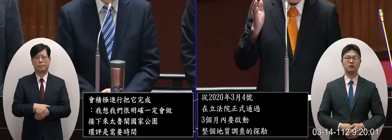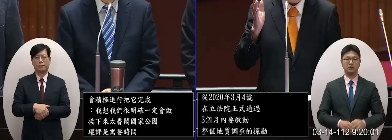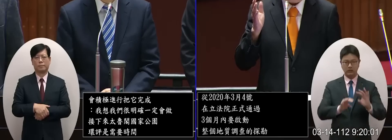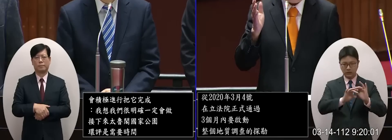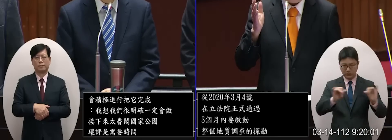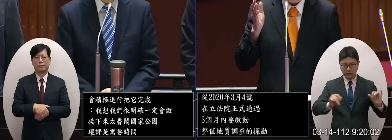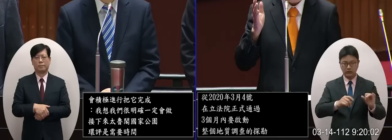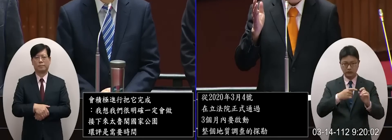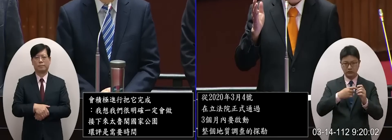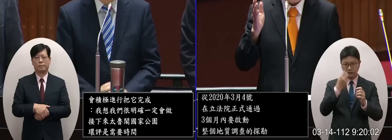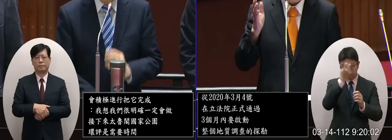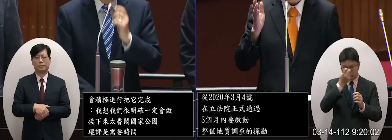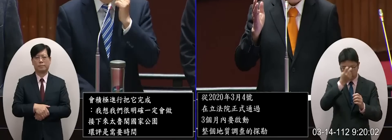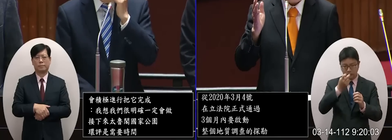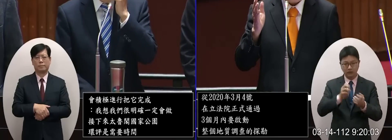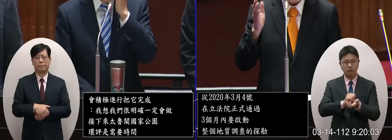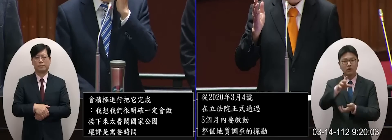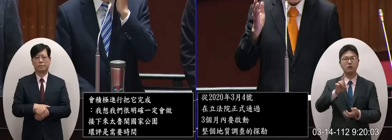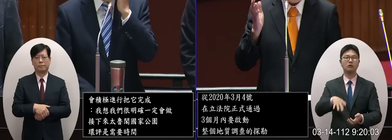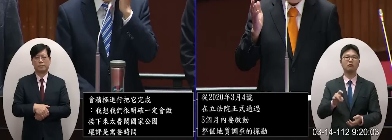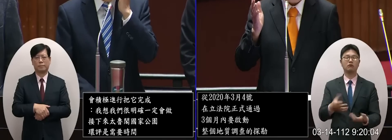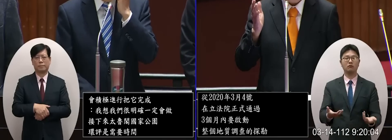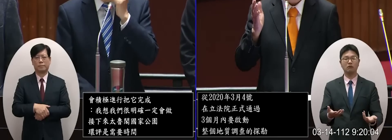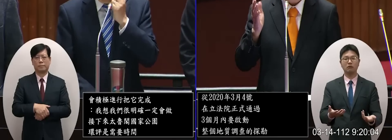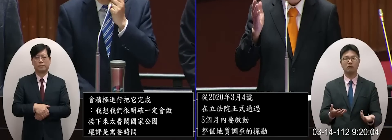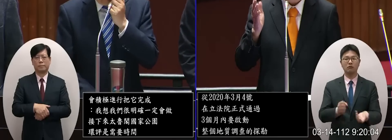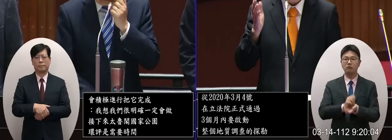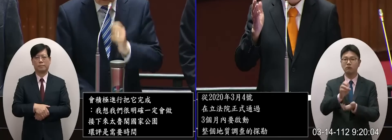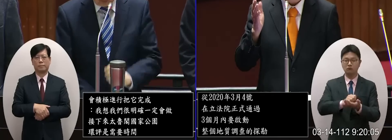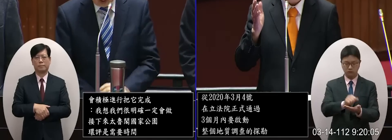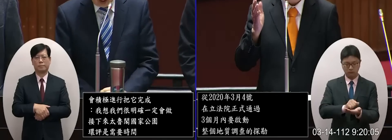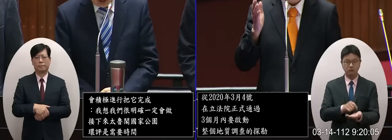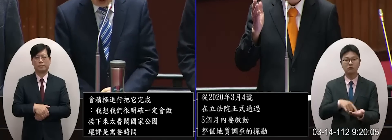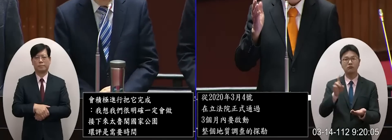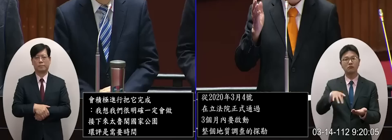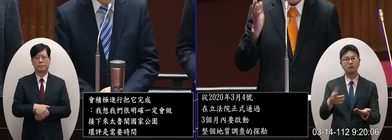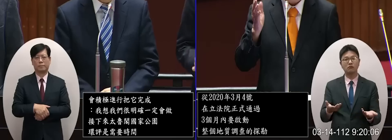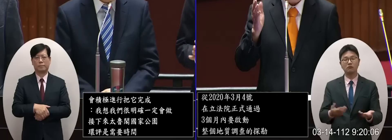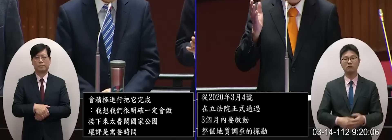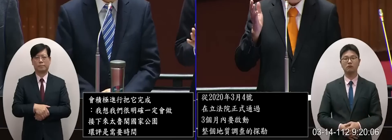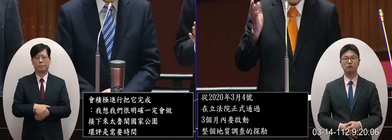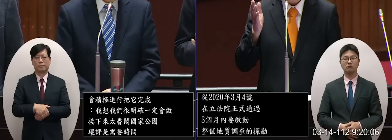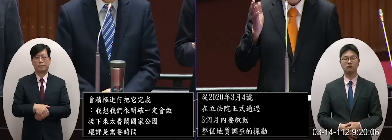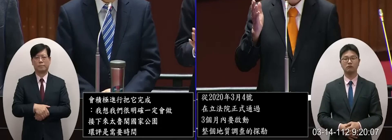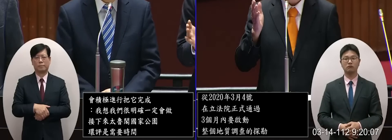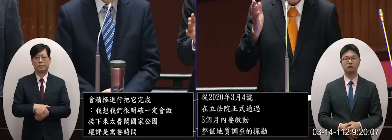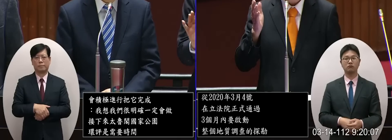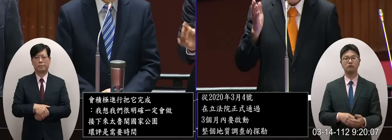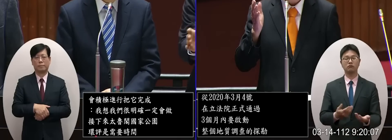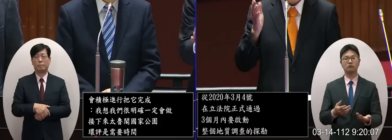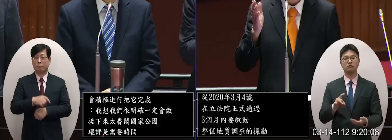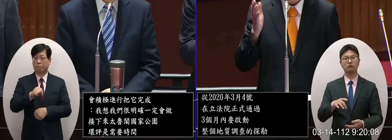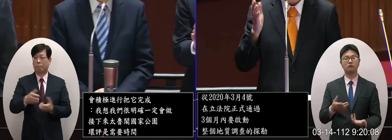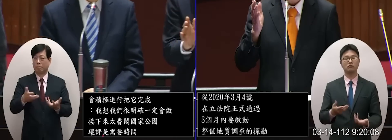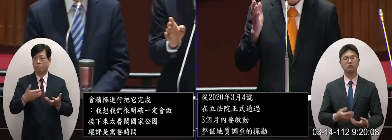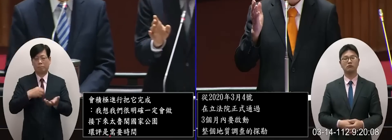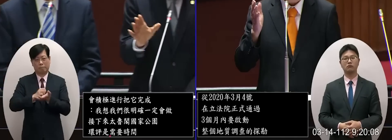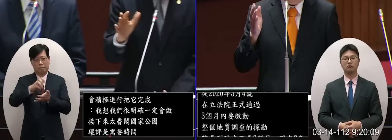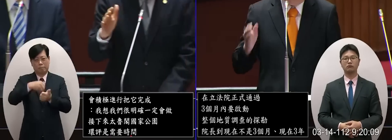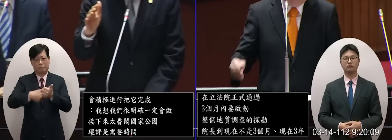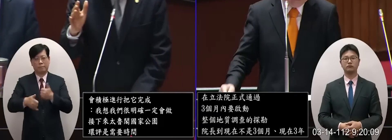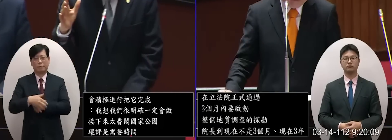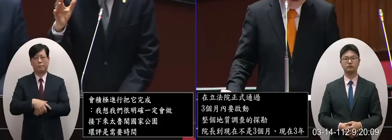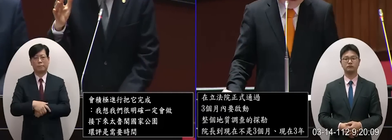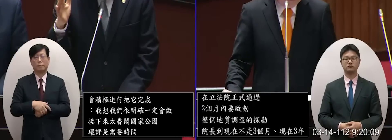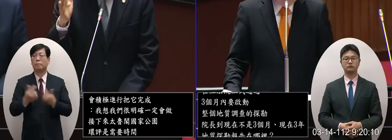探勘报告在哪里？ 在哪里？ 这个， 在哪里？ 这个部分我跟委员报告